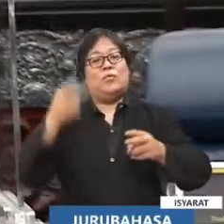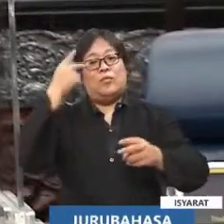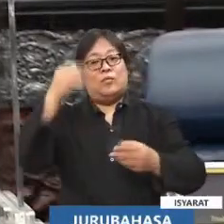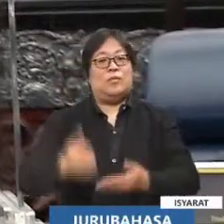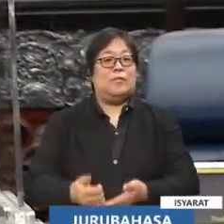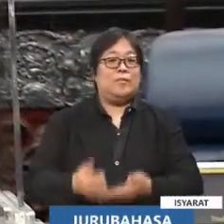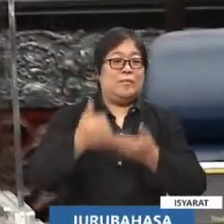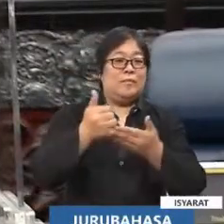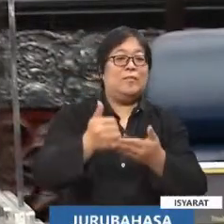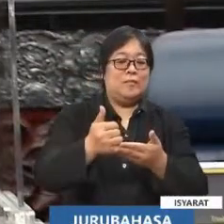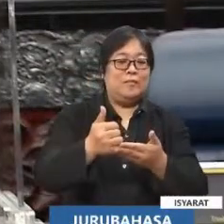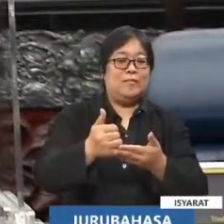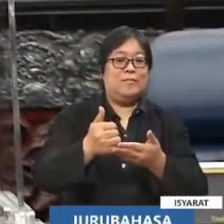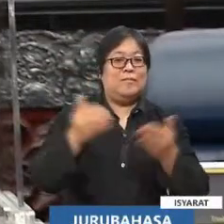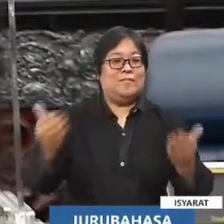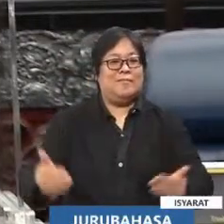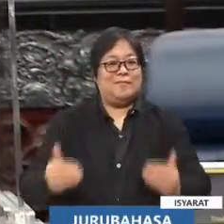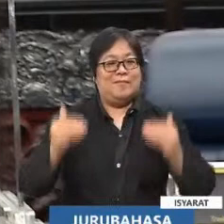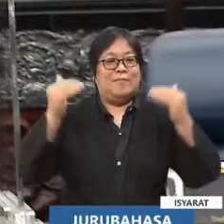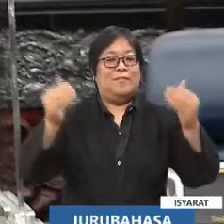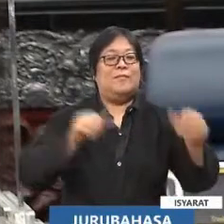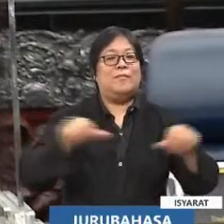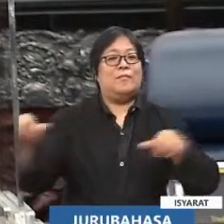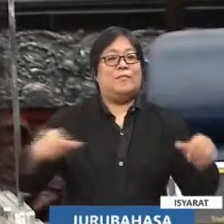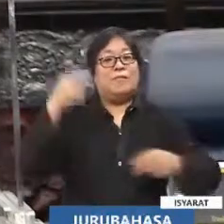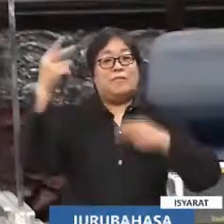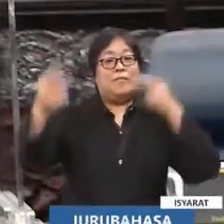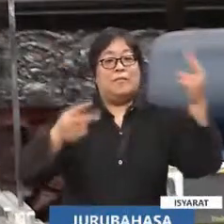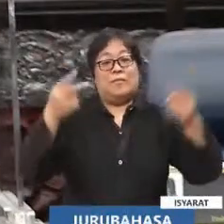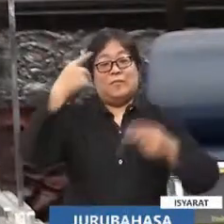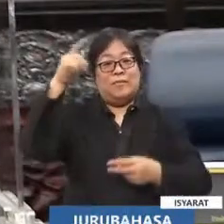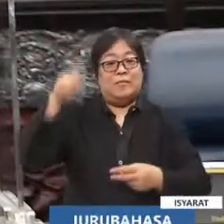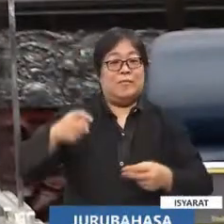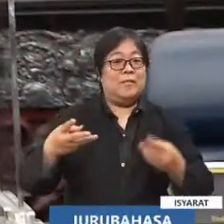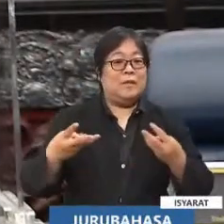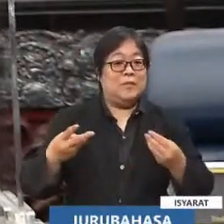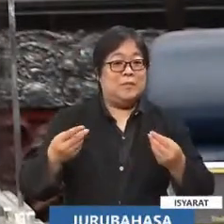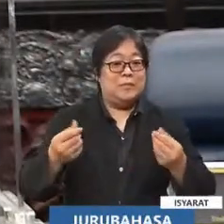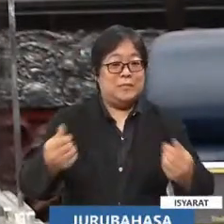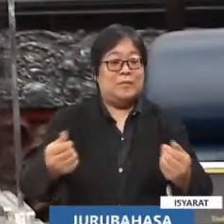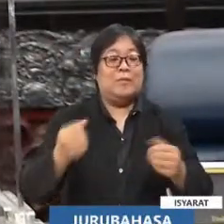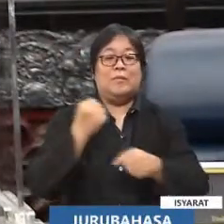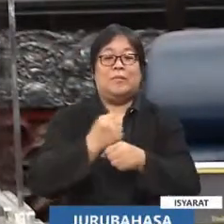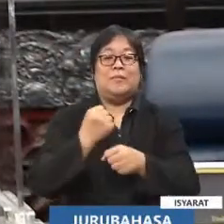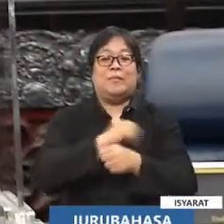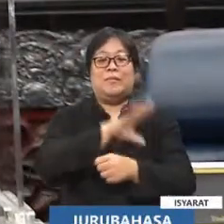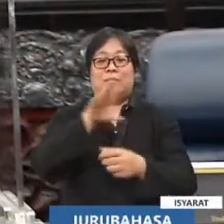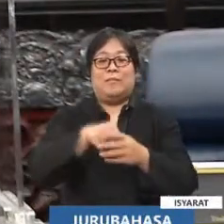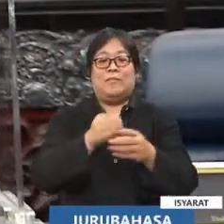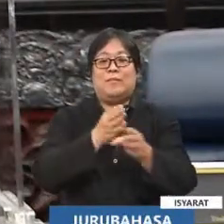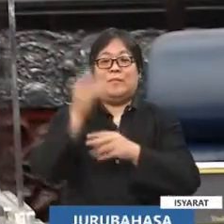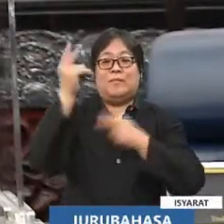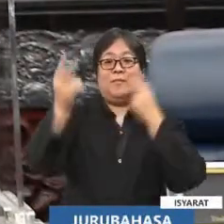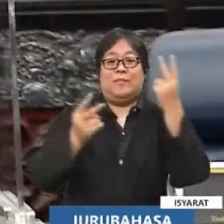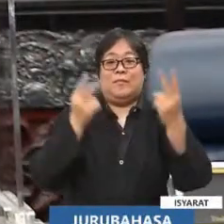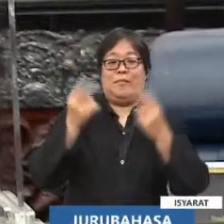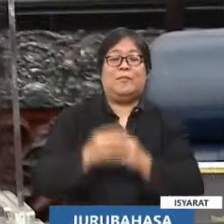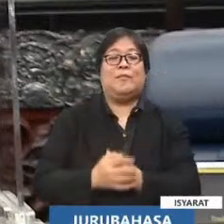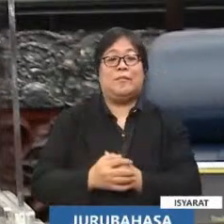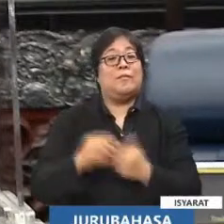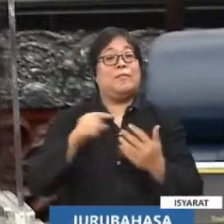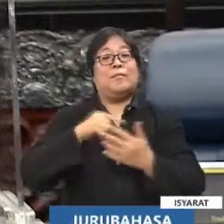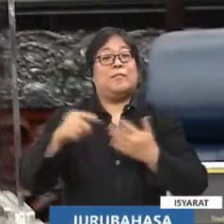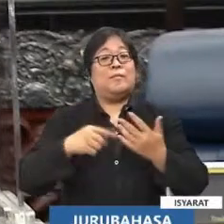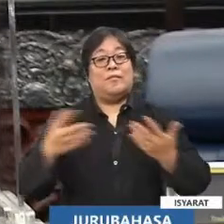bagi membantu menghidupkan semula aktiviti pelancongan demi memastikan kelangsungan pekerjaan dalam sektor ini.